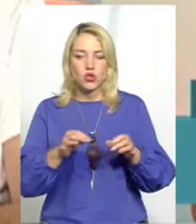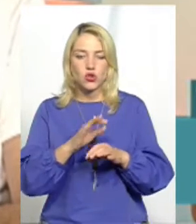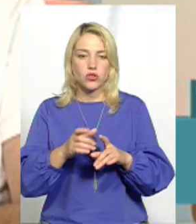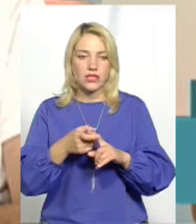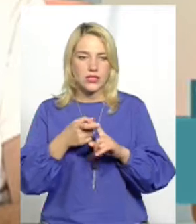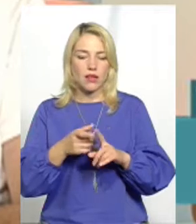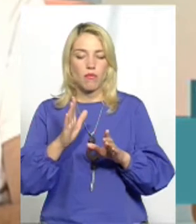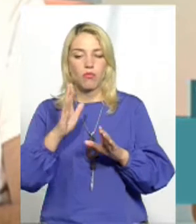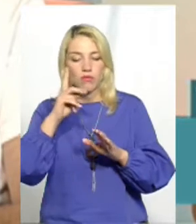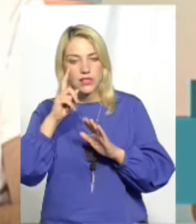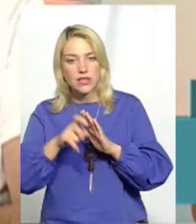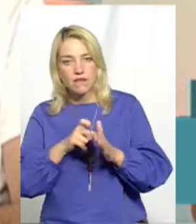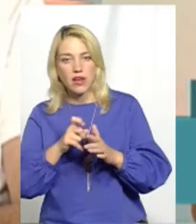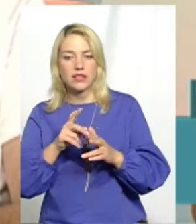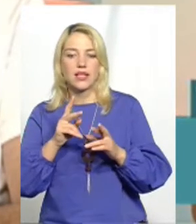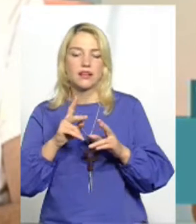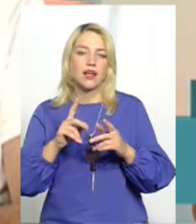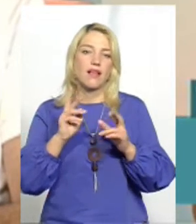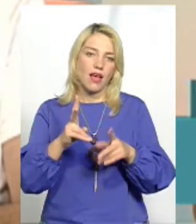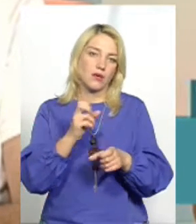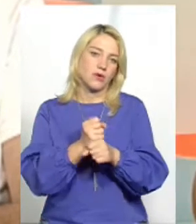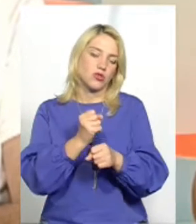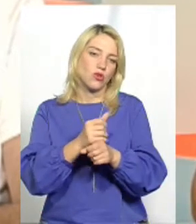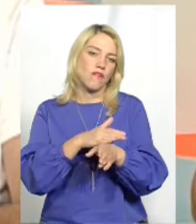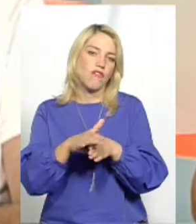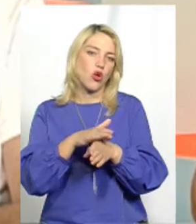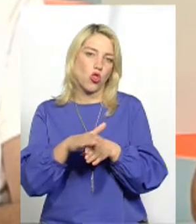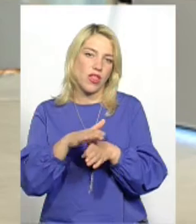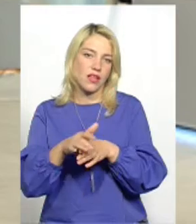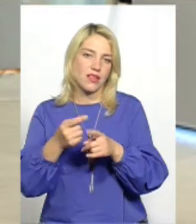провадження, взнавати, які дії здійснює виконавець державним, щоб виконати це рішення.